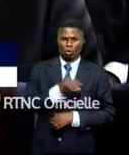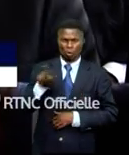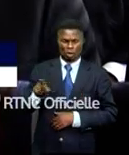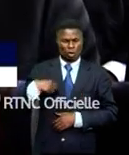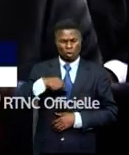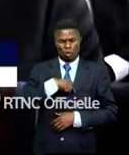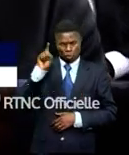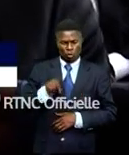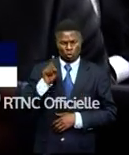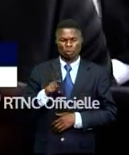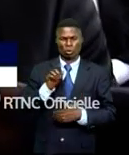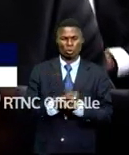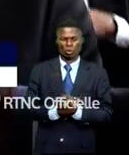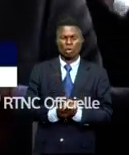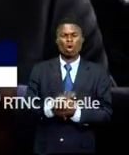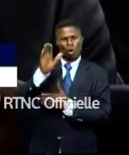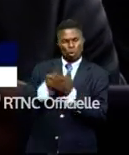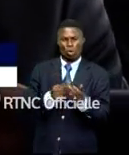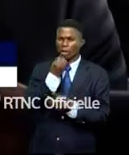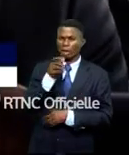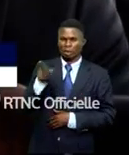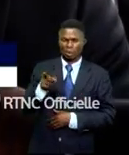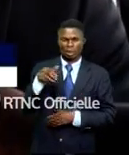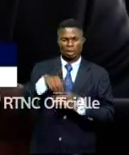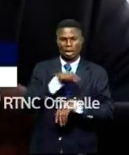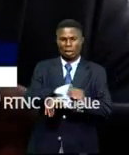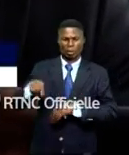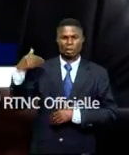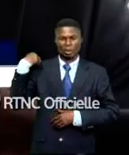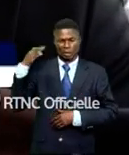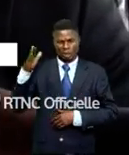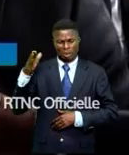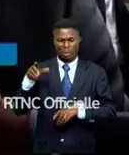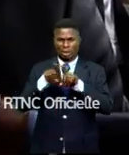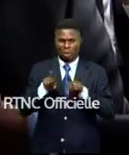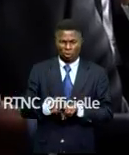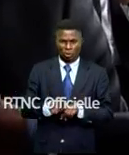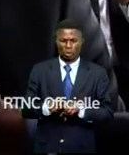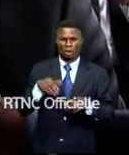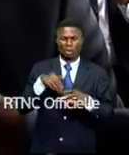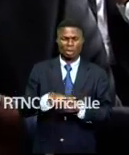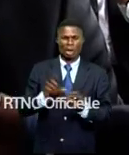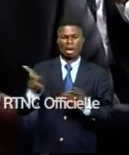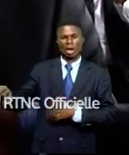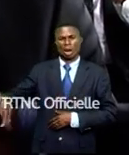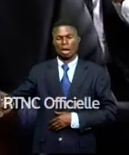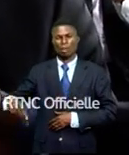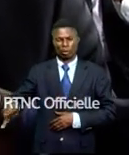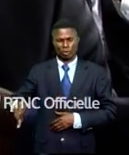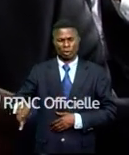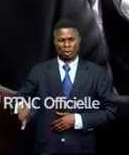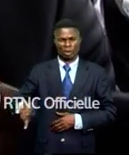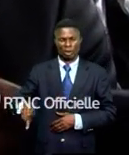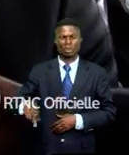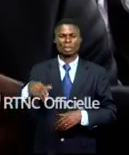faut beaucoup de Lokondo au niveau des institutions délibérantes, tant dans nos provinces